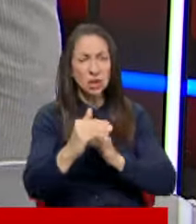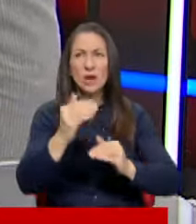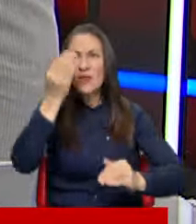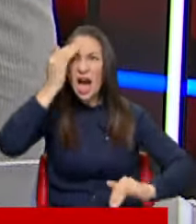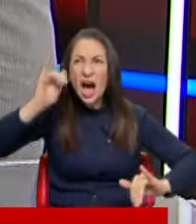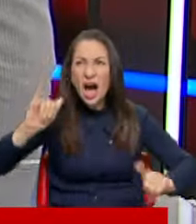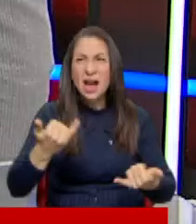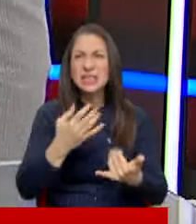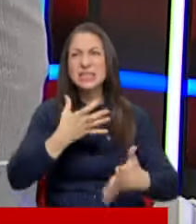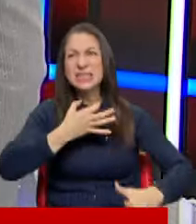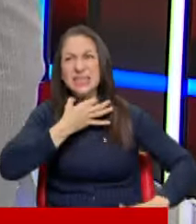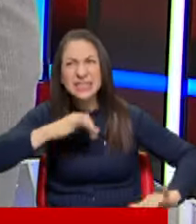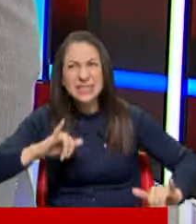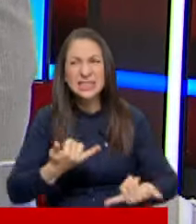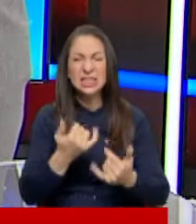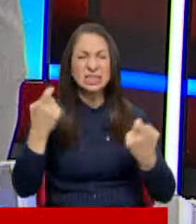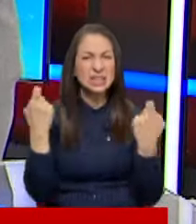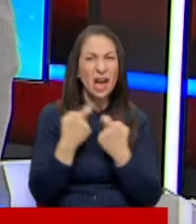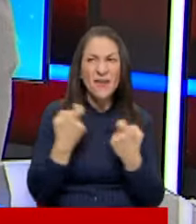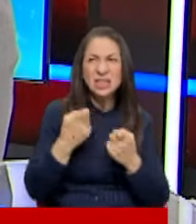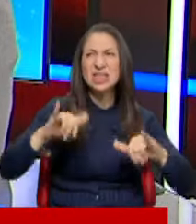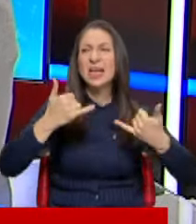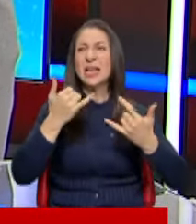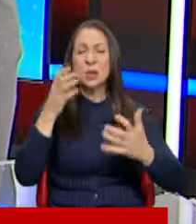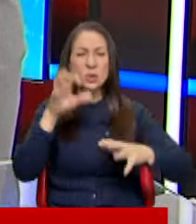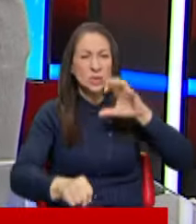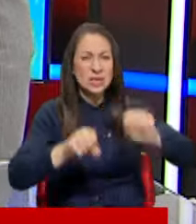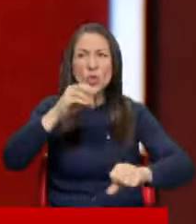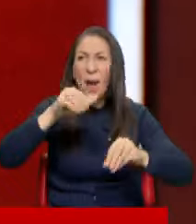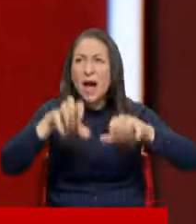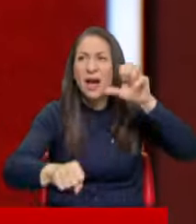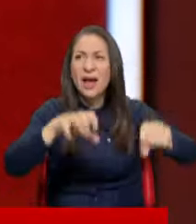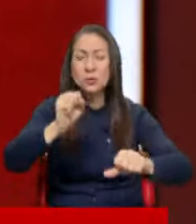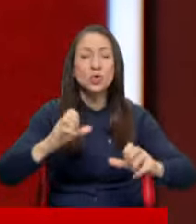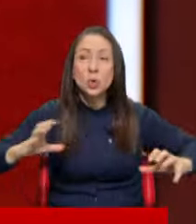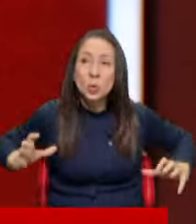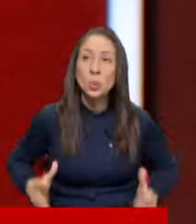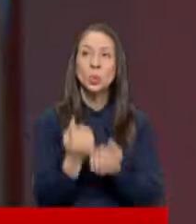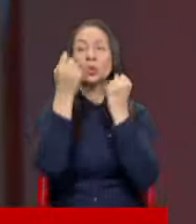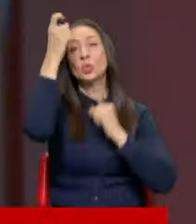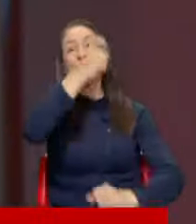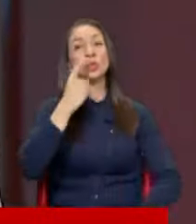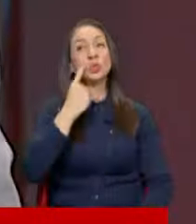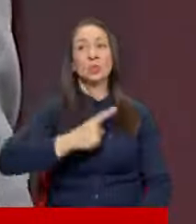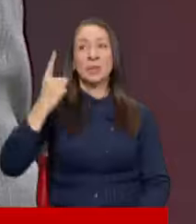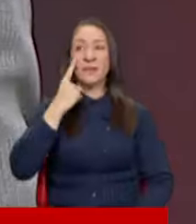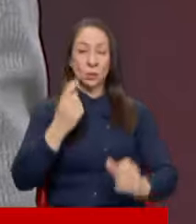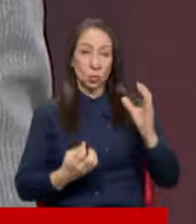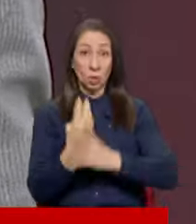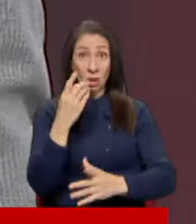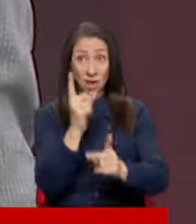yokluktan darlıktan savaştan işgalden kurtardı Türkiye Cumhuriyeti Devleti'ni Kurdu Bu mu